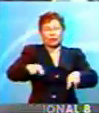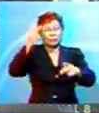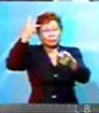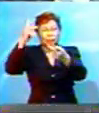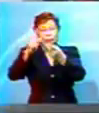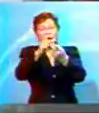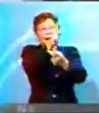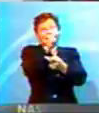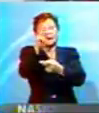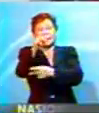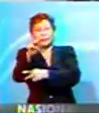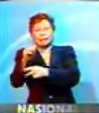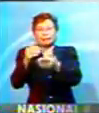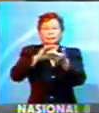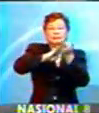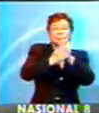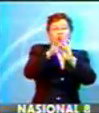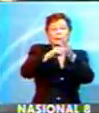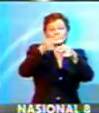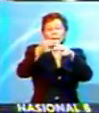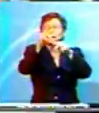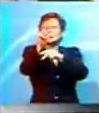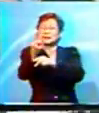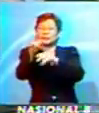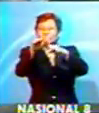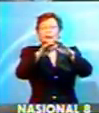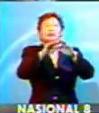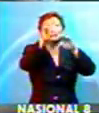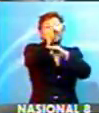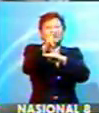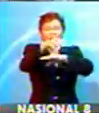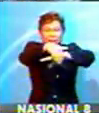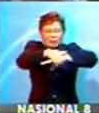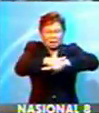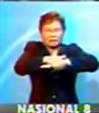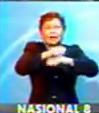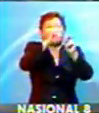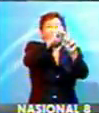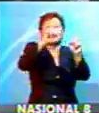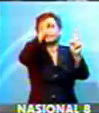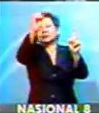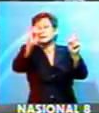komunikasi dan multimedia menjadikan bernama TV saluran berita bahasa inggeris sepenuhnya menjelang